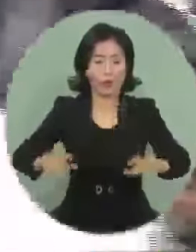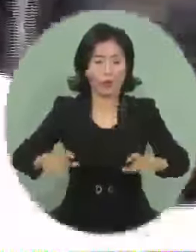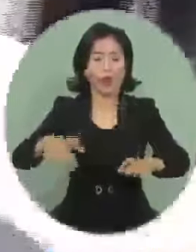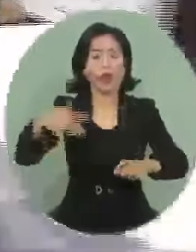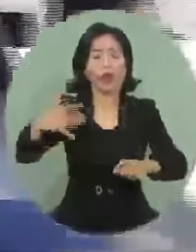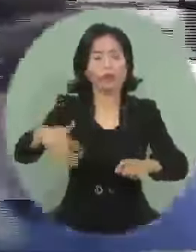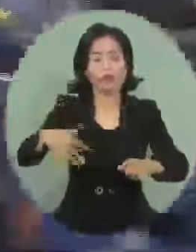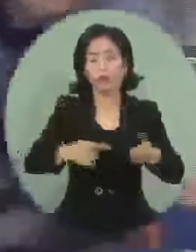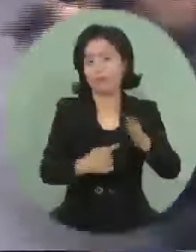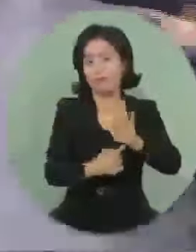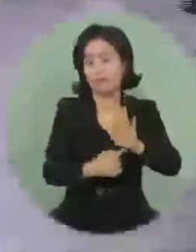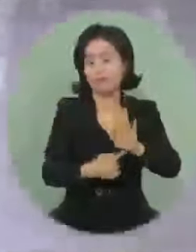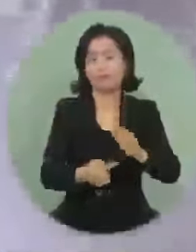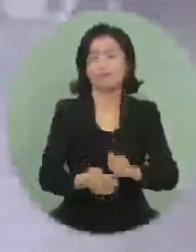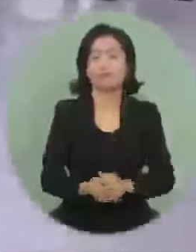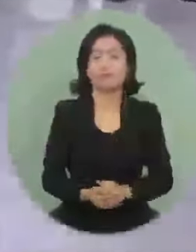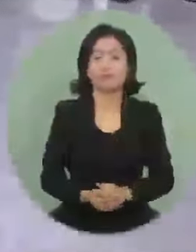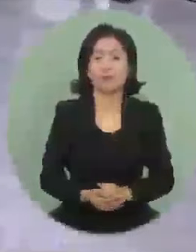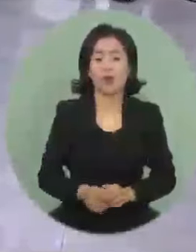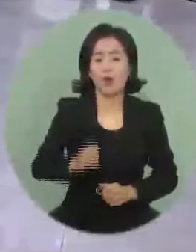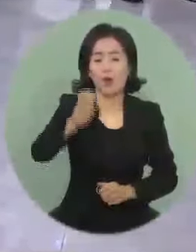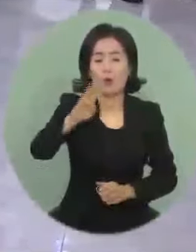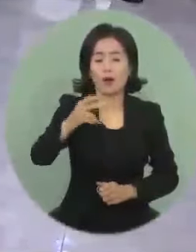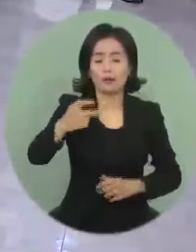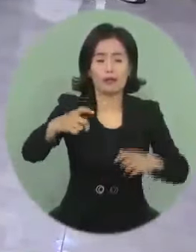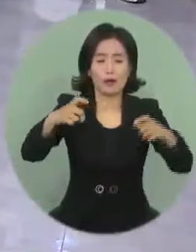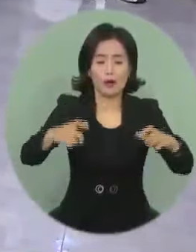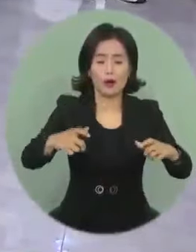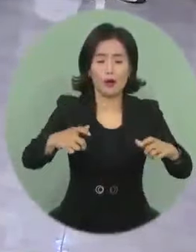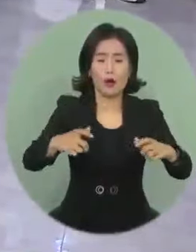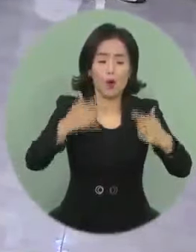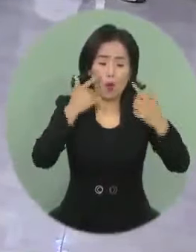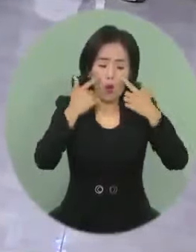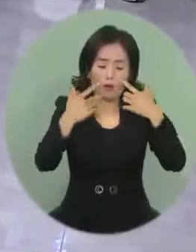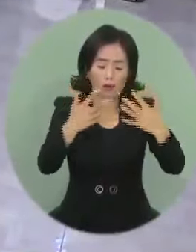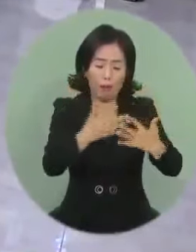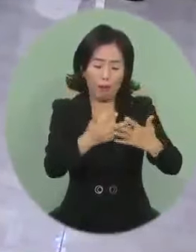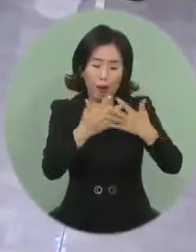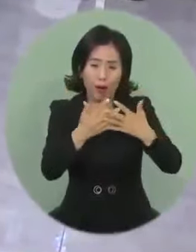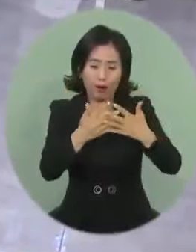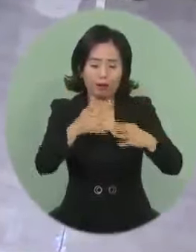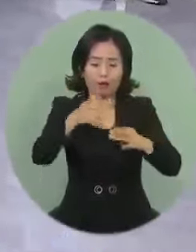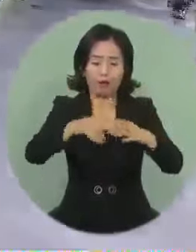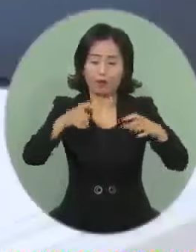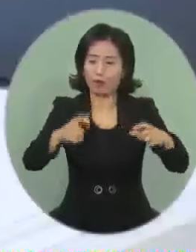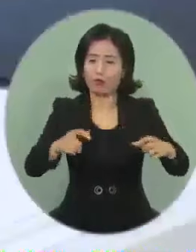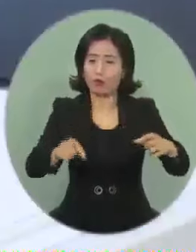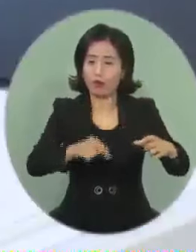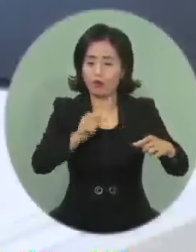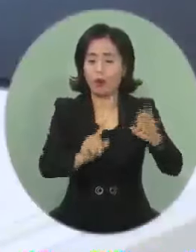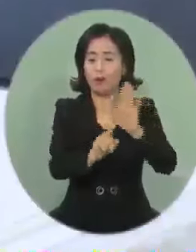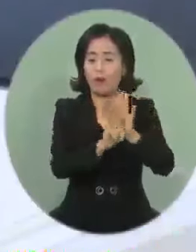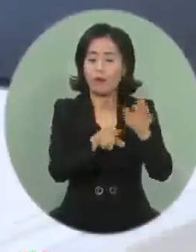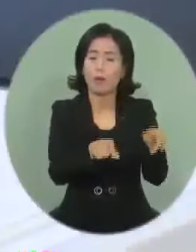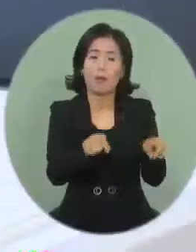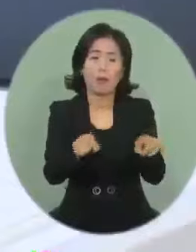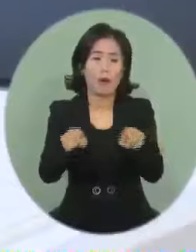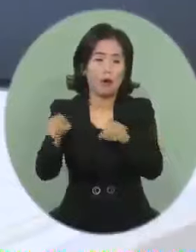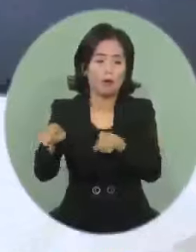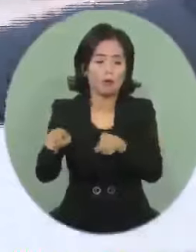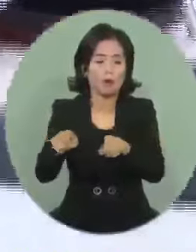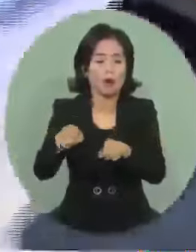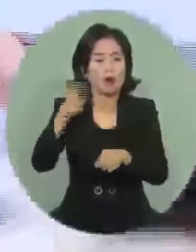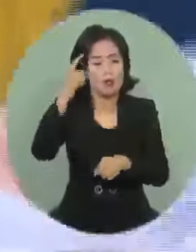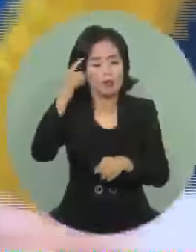아직도 안개 속입니다. 광주 광산갑 등 비교적 구도가 뚜렷하게 형성되어 있는 선거구마저 발표가 늦어지면서 그